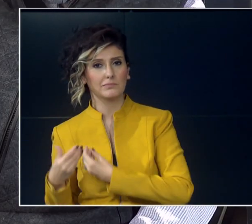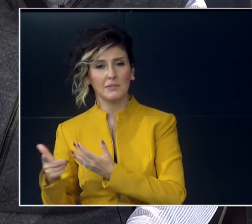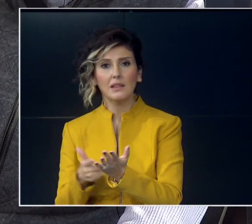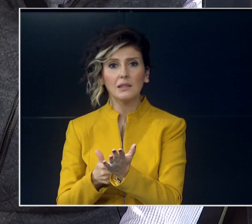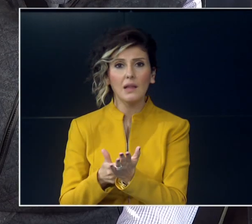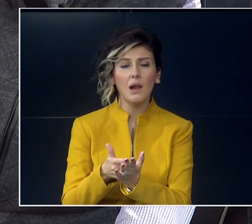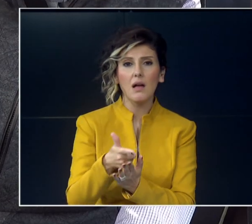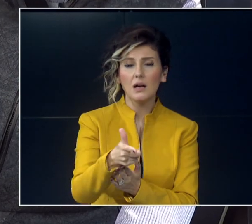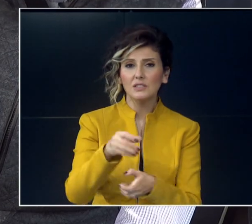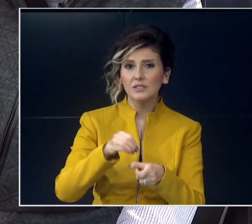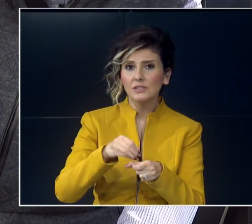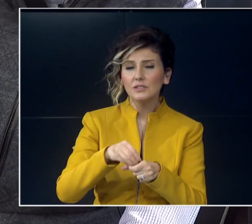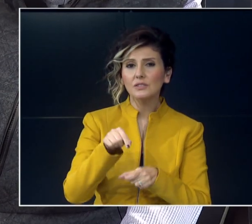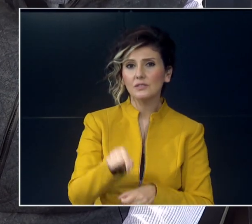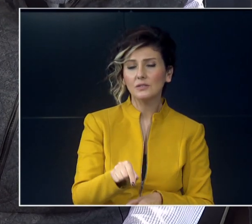Tarlalarda